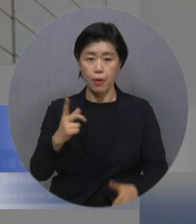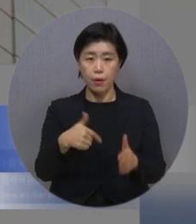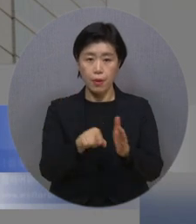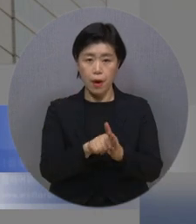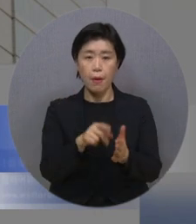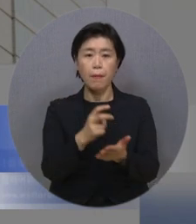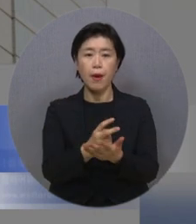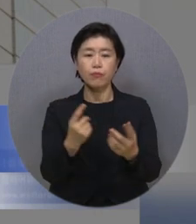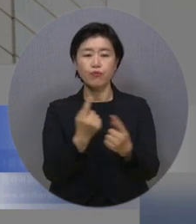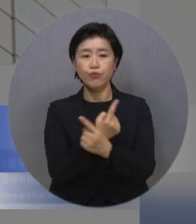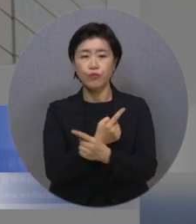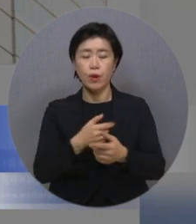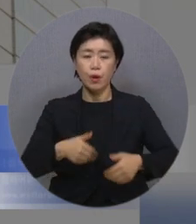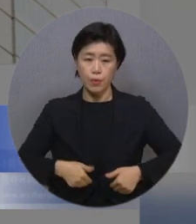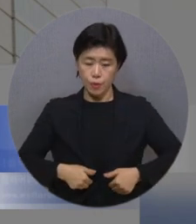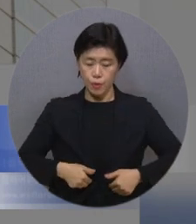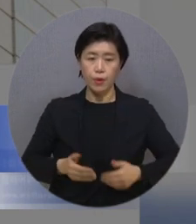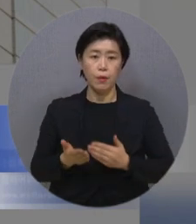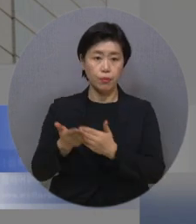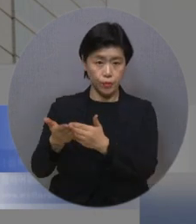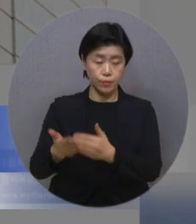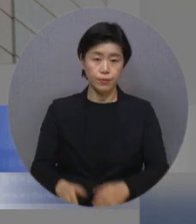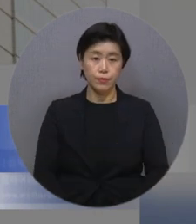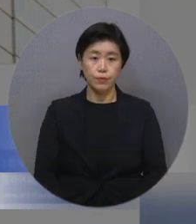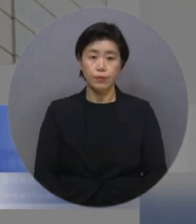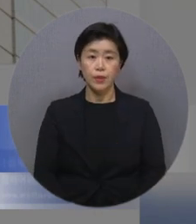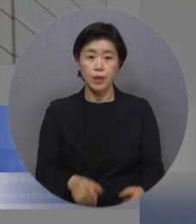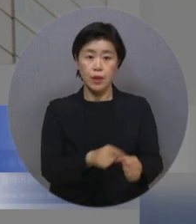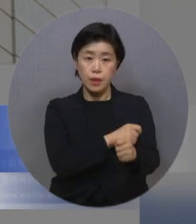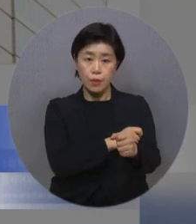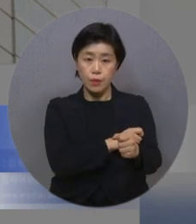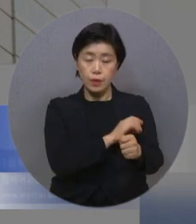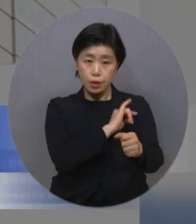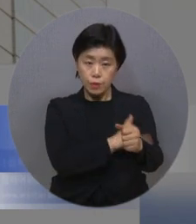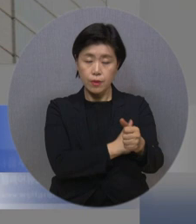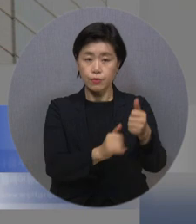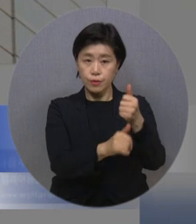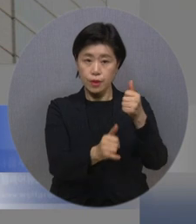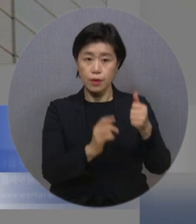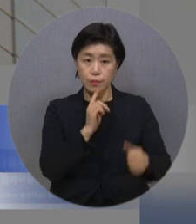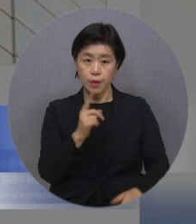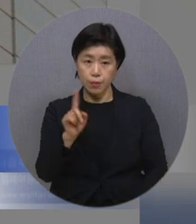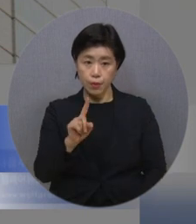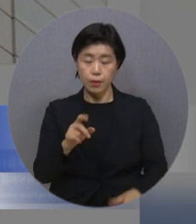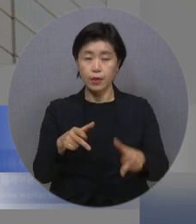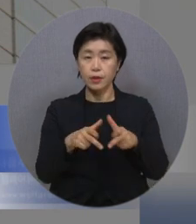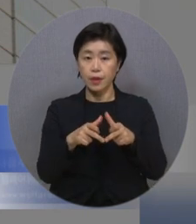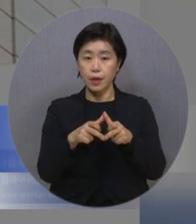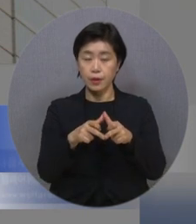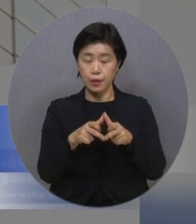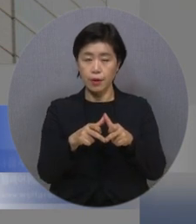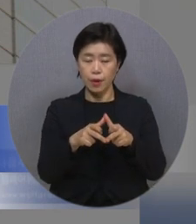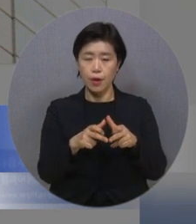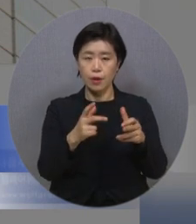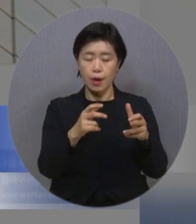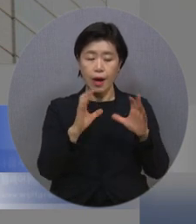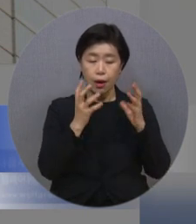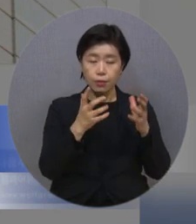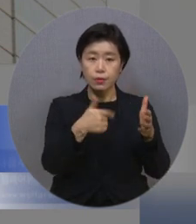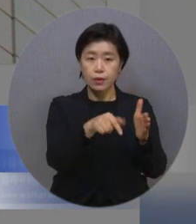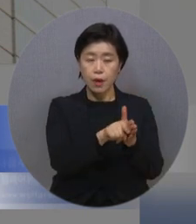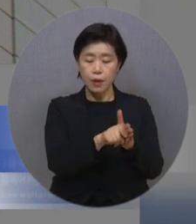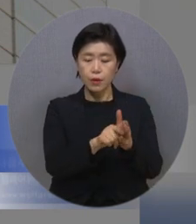마련하라고 권고했습니다 특히 인권위는 장애인 거주시설의 장애아동 중 후견인이 변경되지